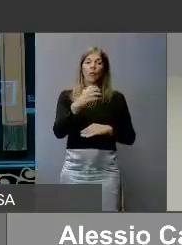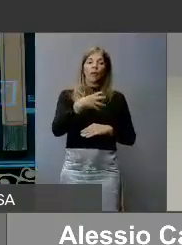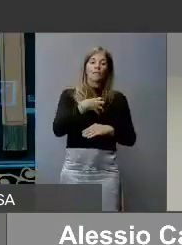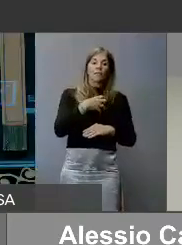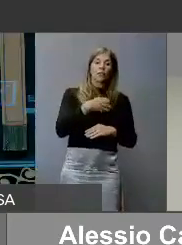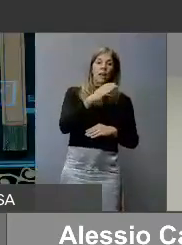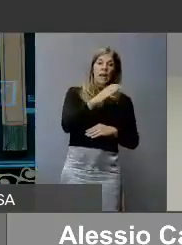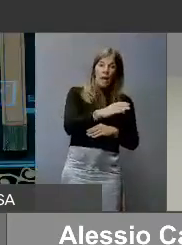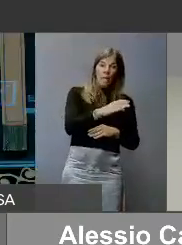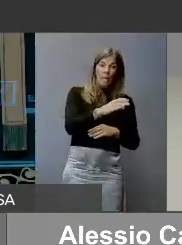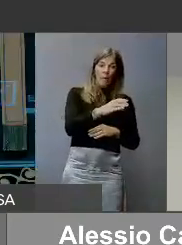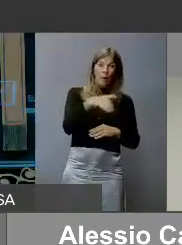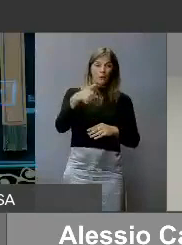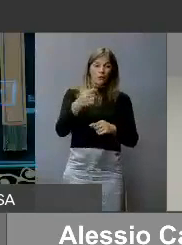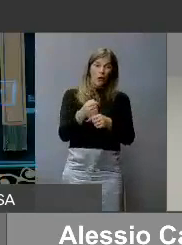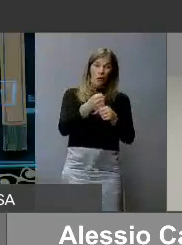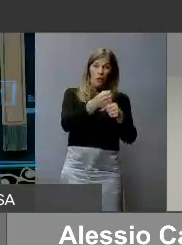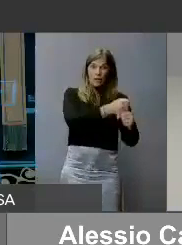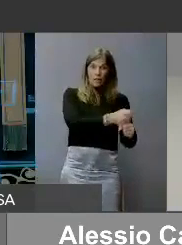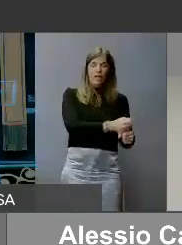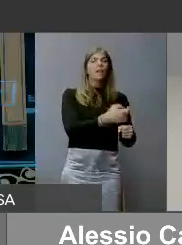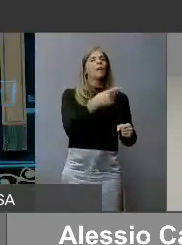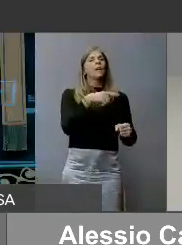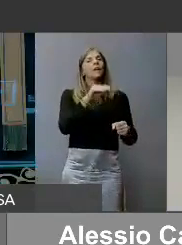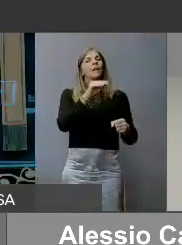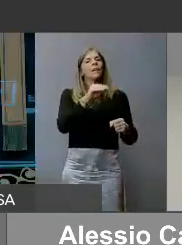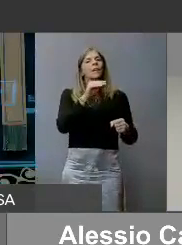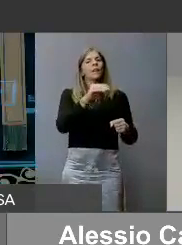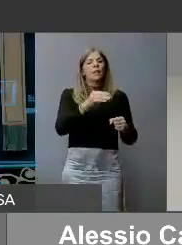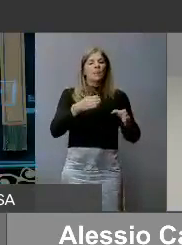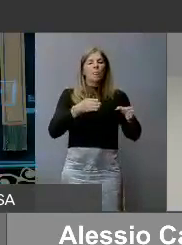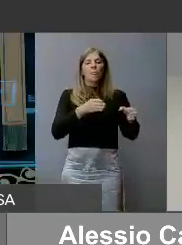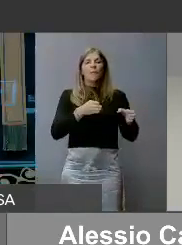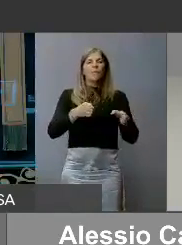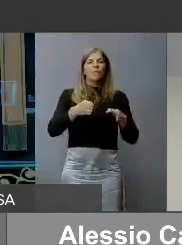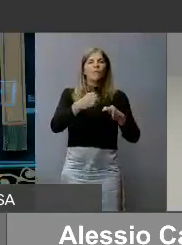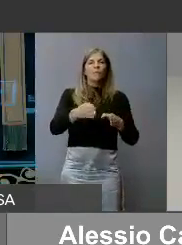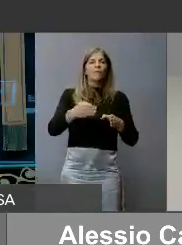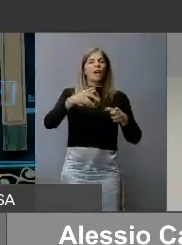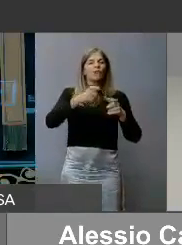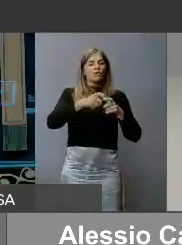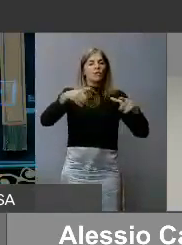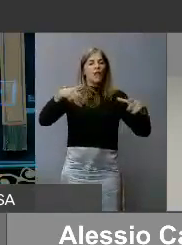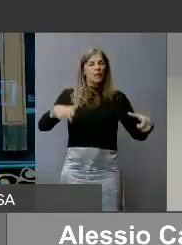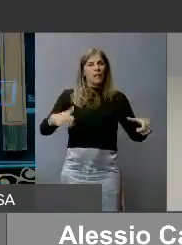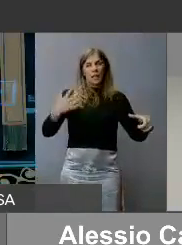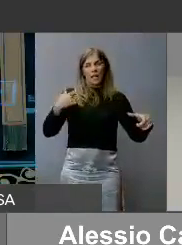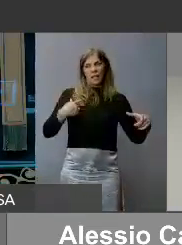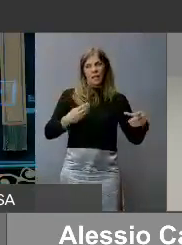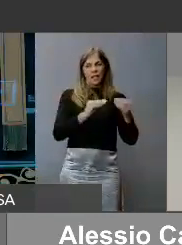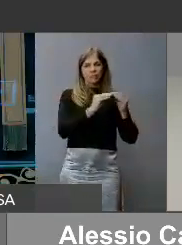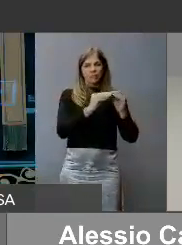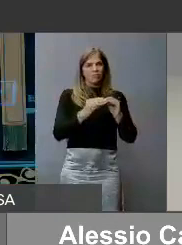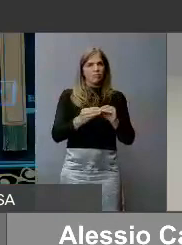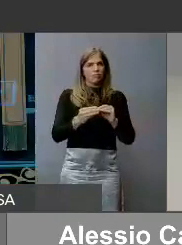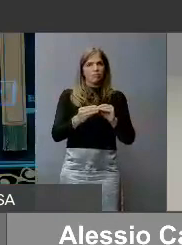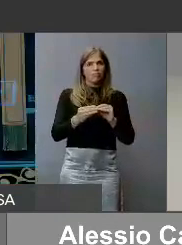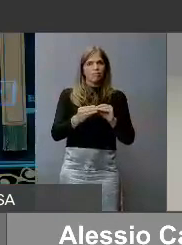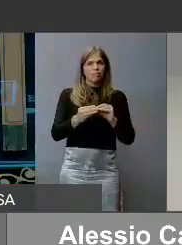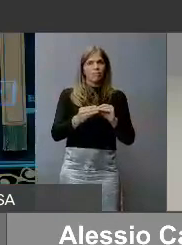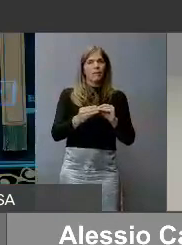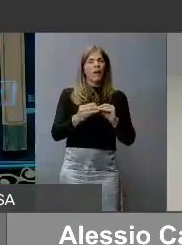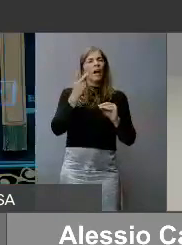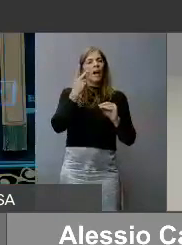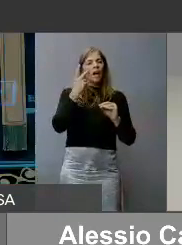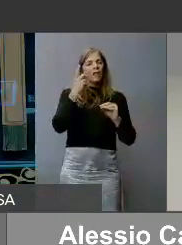su dire che assessore picciocchi circa lo stato degli adulti cittadini considerate anche le recenti notizie che hanno riportato le